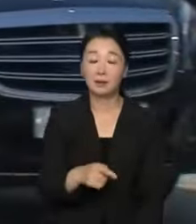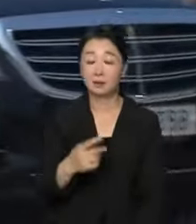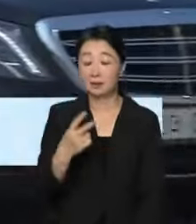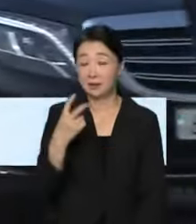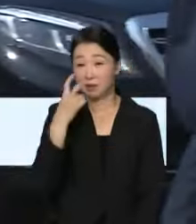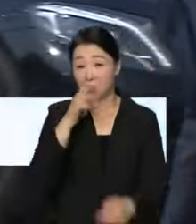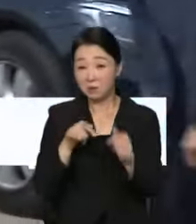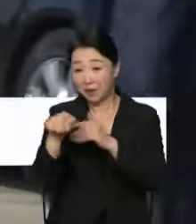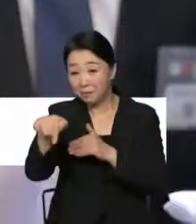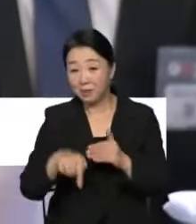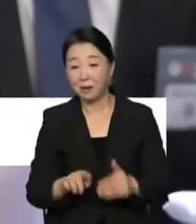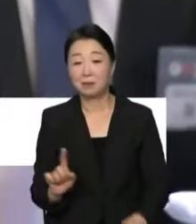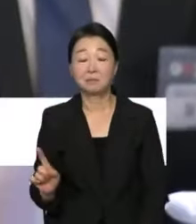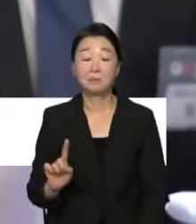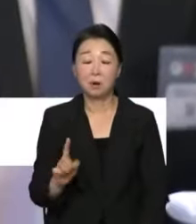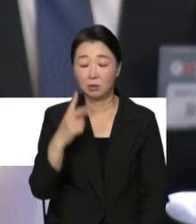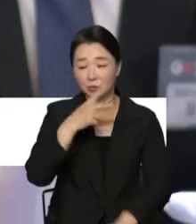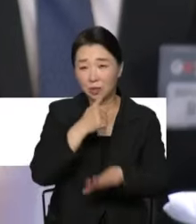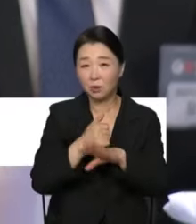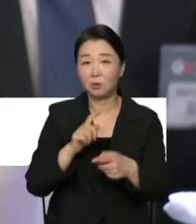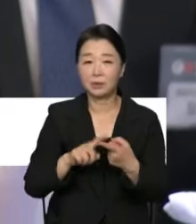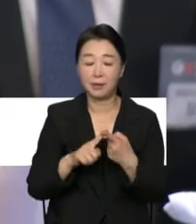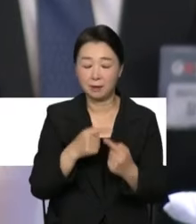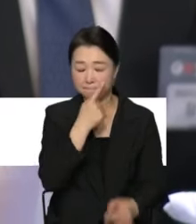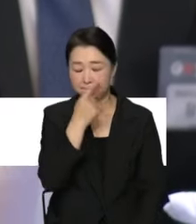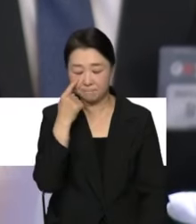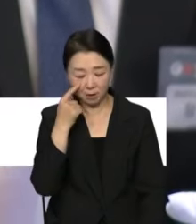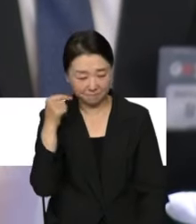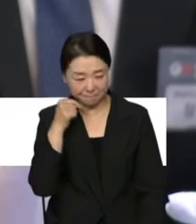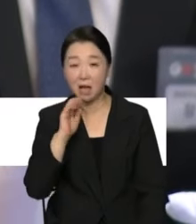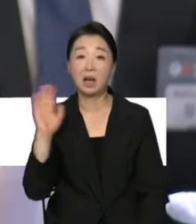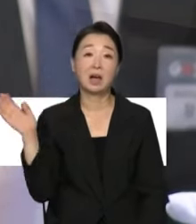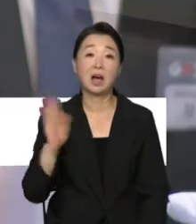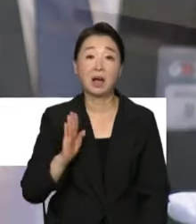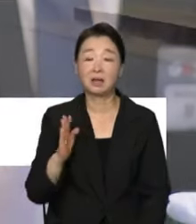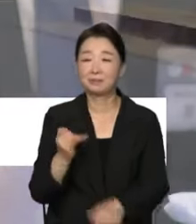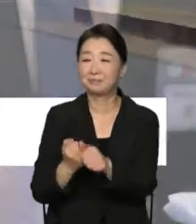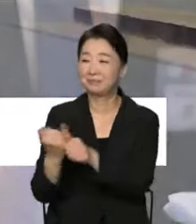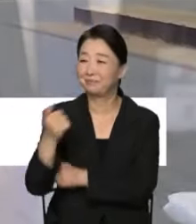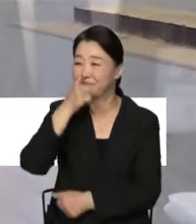안팎에서는 검찰이 수사 결과에 대한 철저한 검증이 아닌 김 여사의